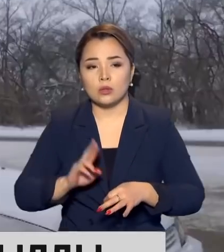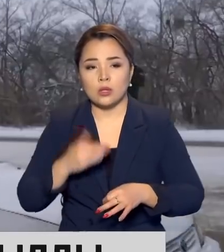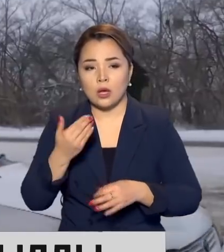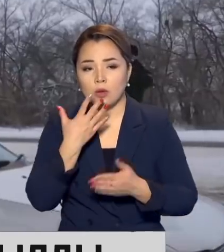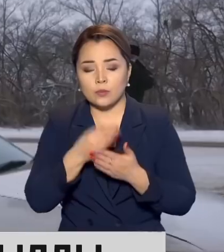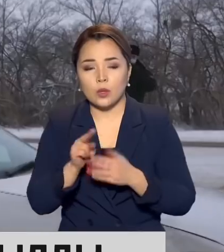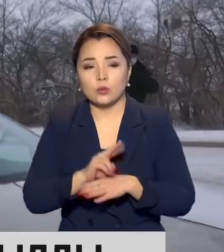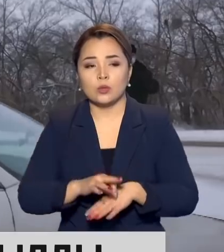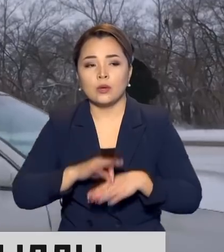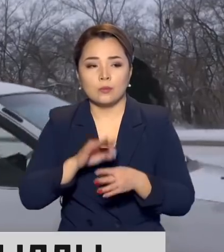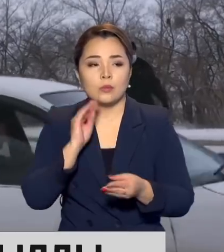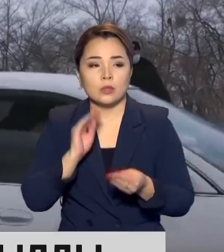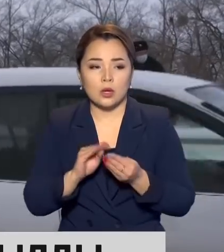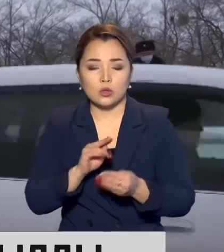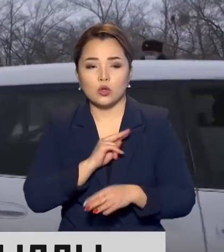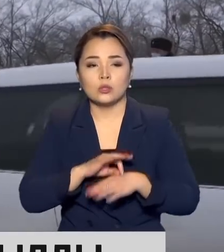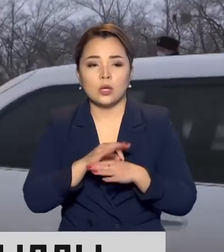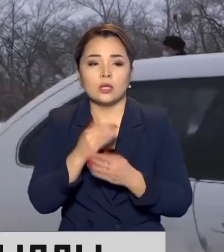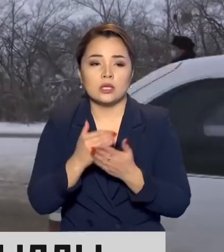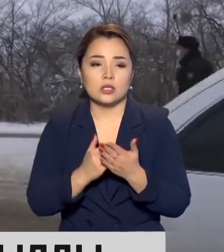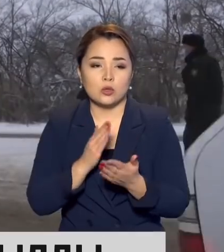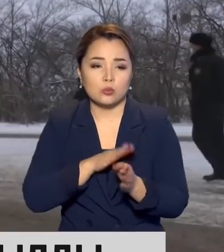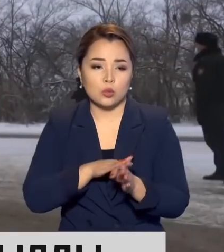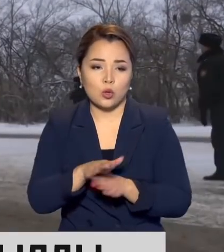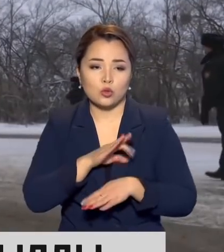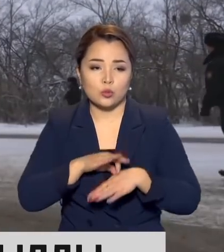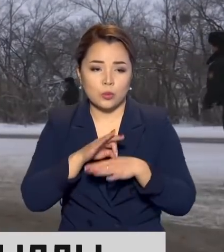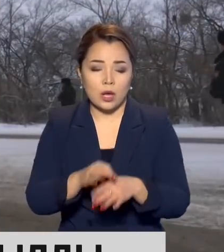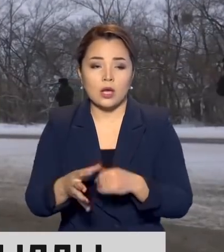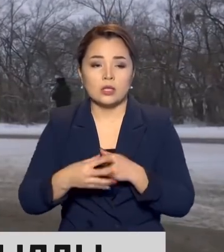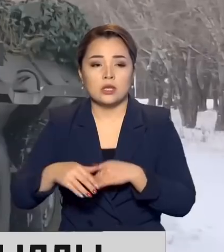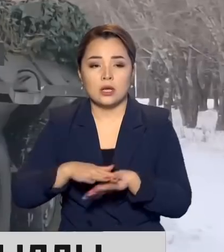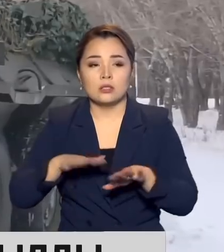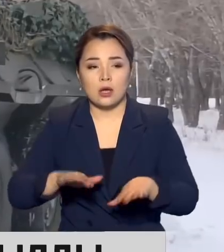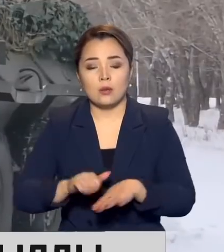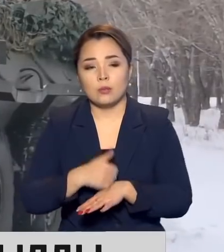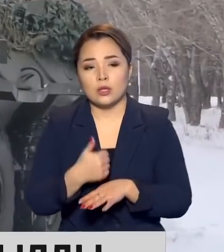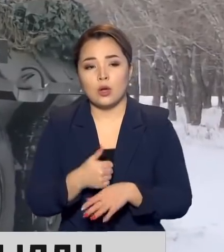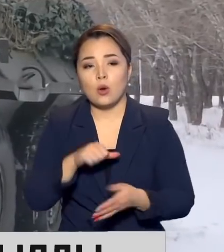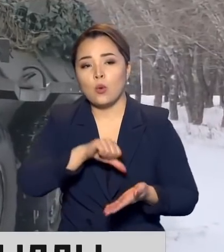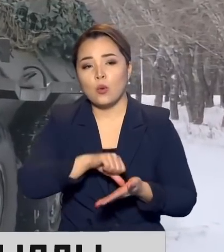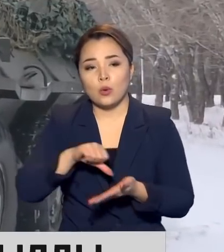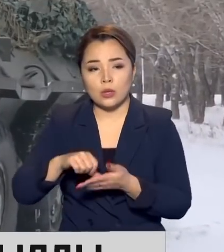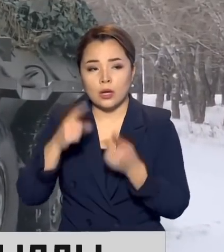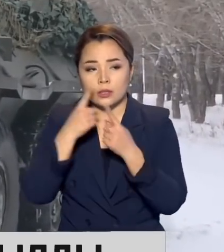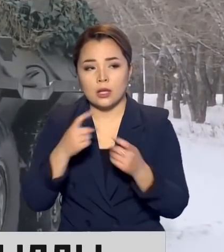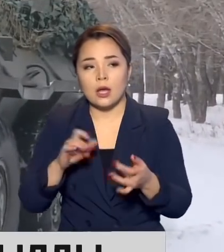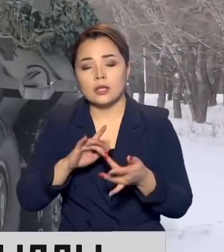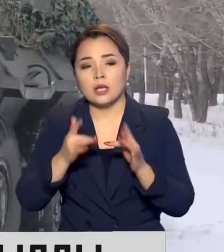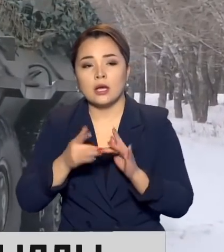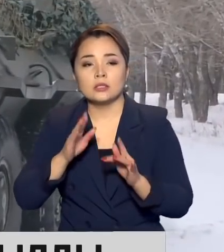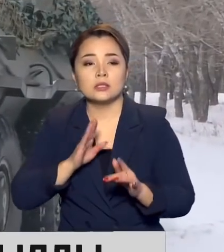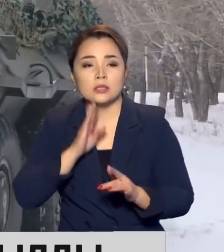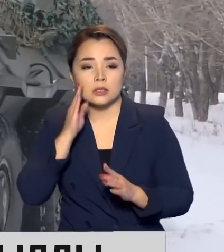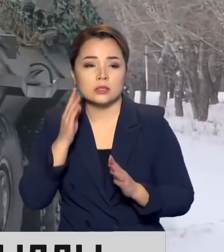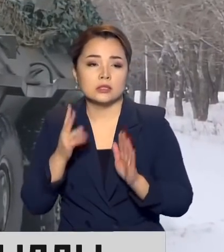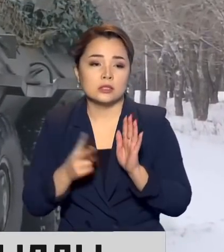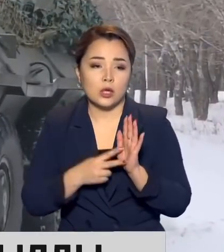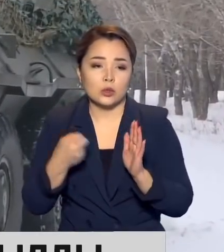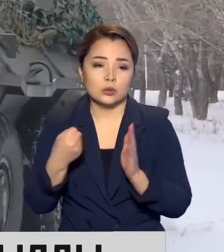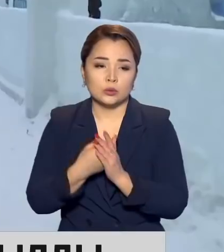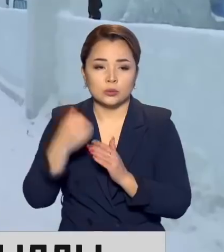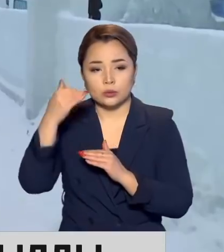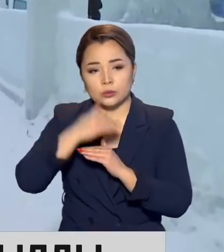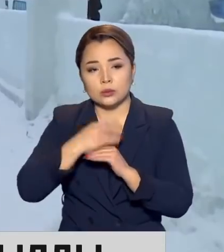қалыпты режимде жұмыс істеуде. Айта кетейік, ал жергілікті билік өкілдерінің айтуынша интернет таңғы 7-ден кешкі 7-ге